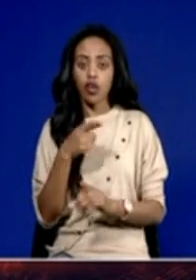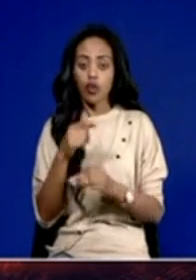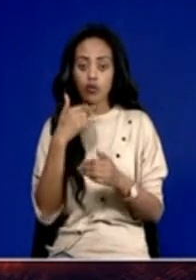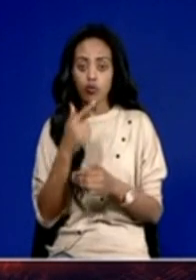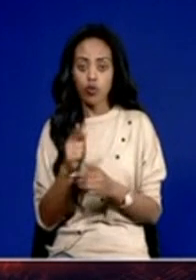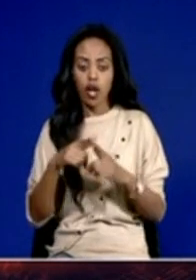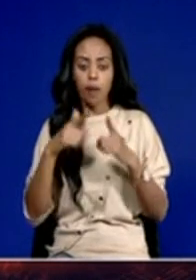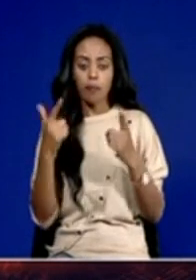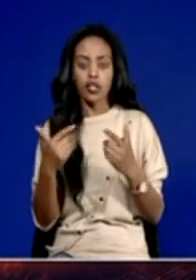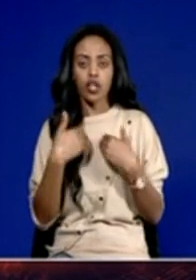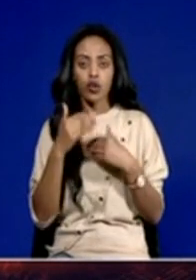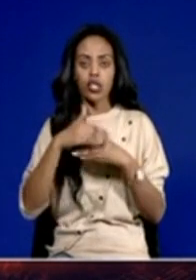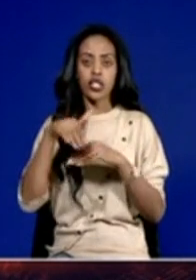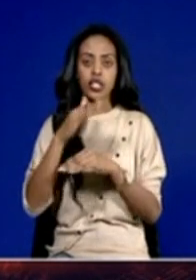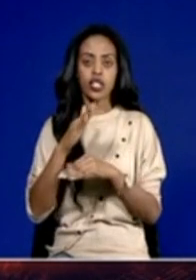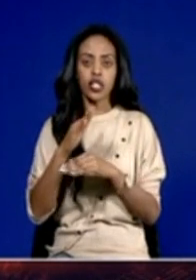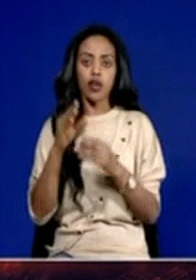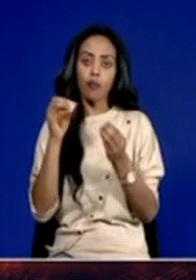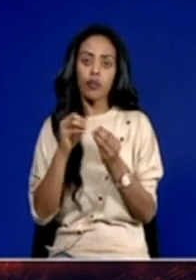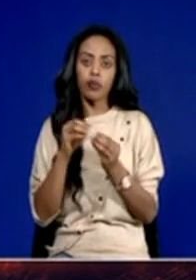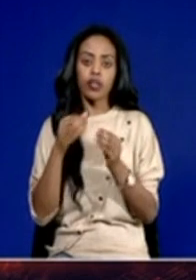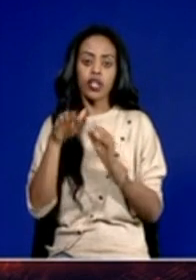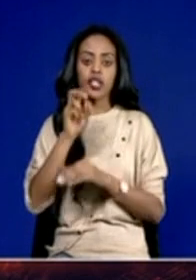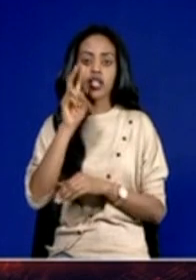እዚኦም ዓበይቲ ኣለዉ ልዕሊ ብድንብር ልዕሊ 20